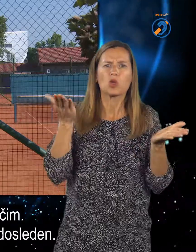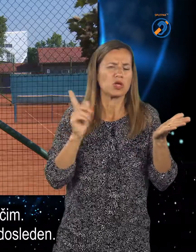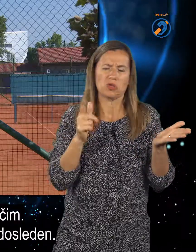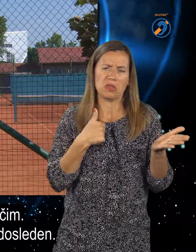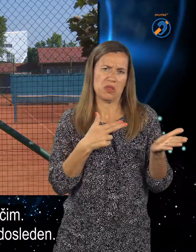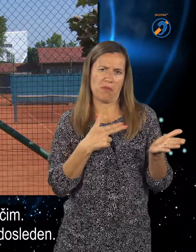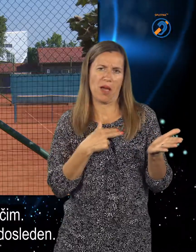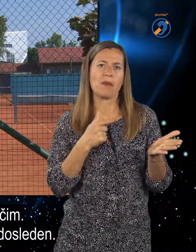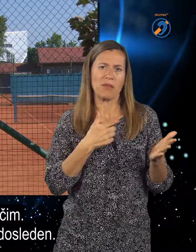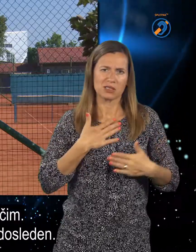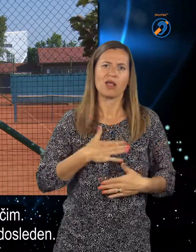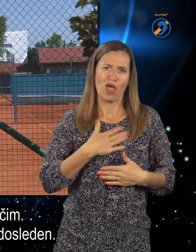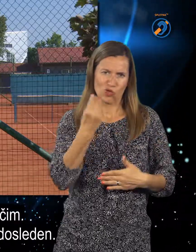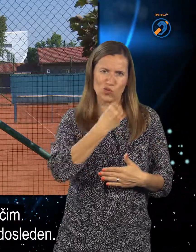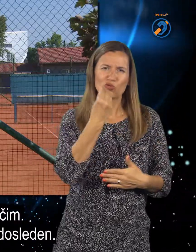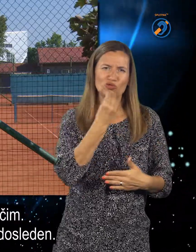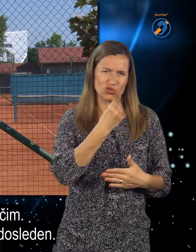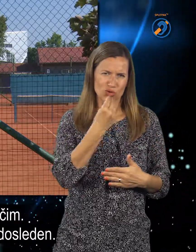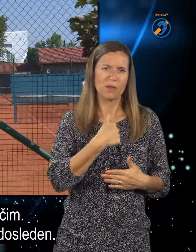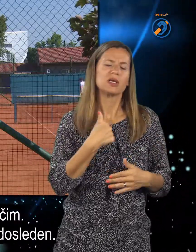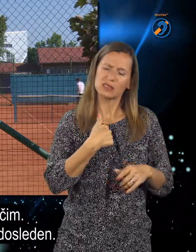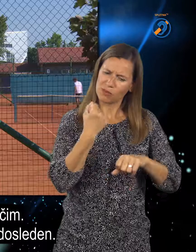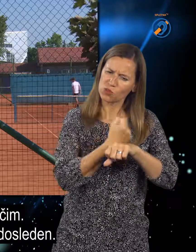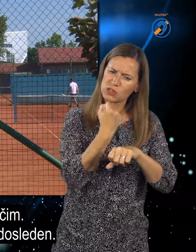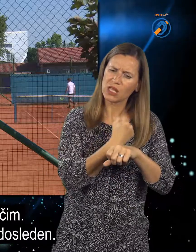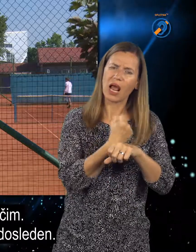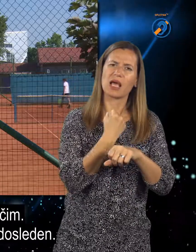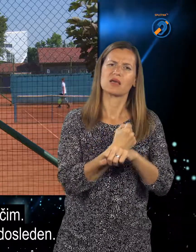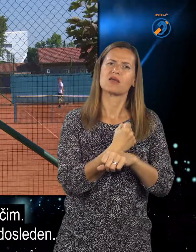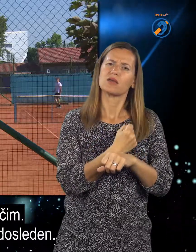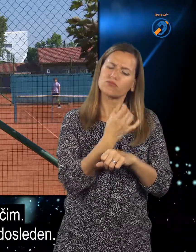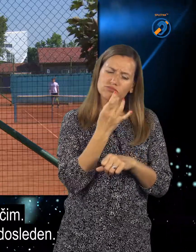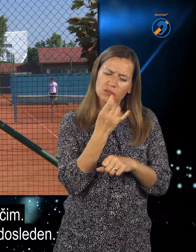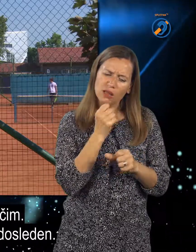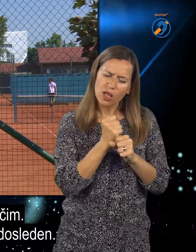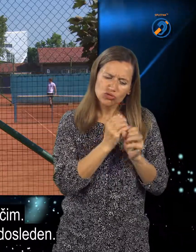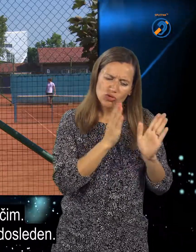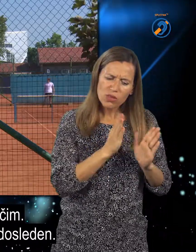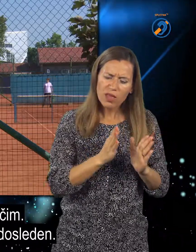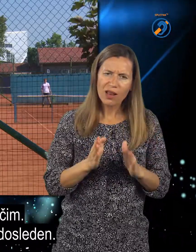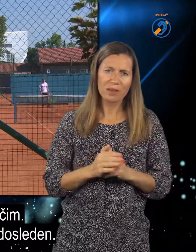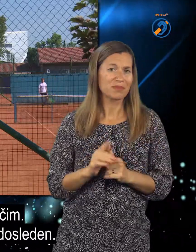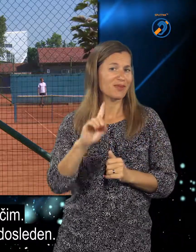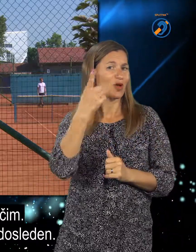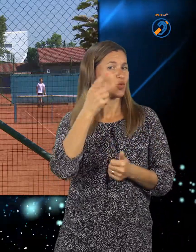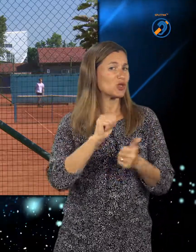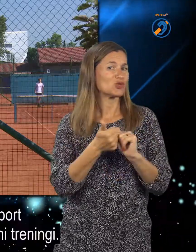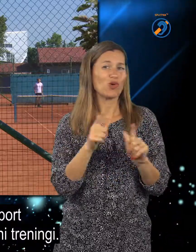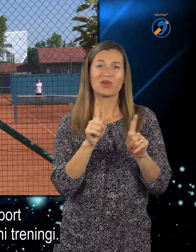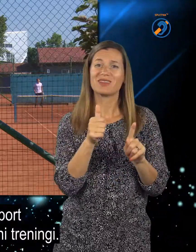ravnotežjem nimam, se pa rad učim, sem vztrajen in